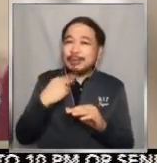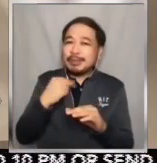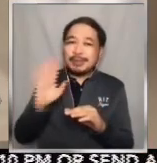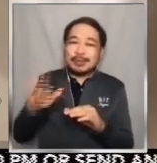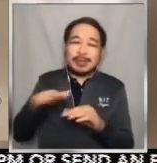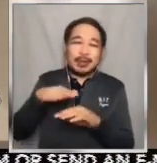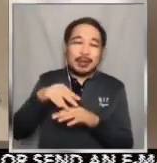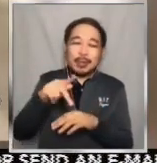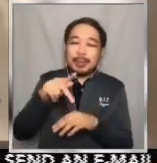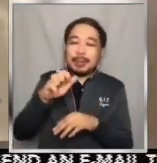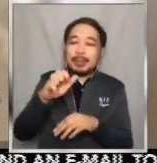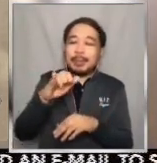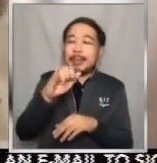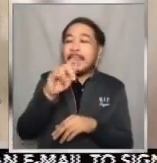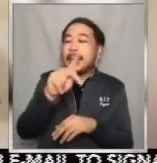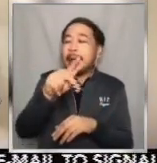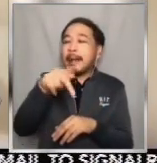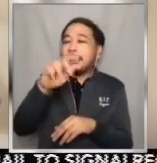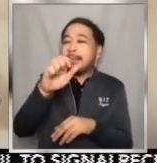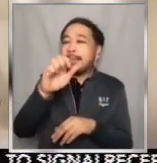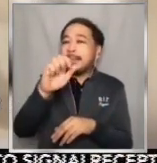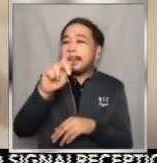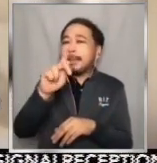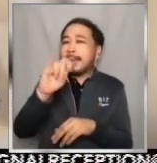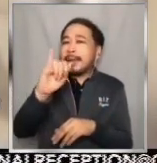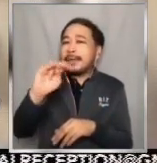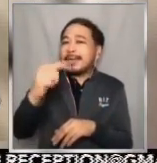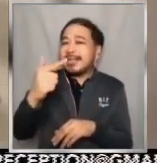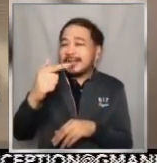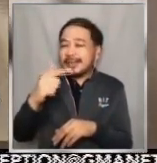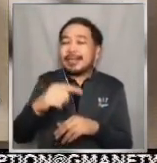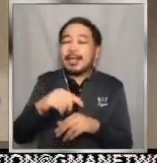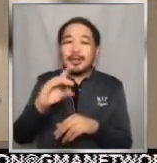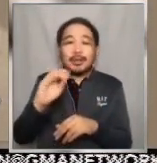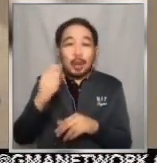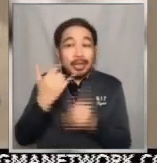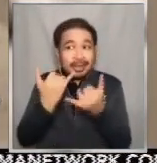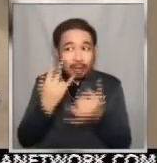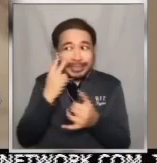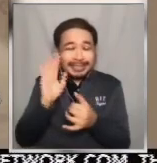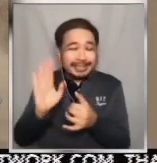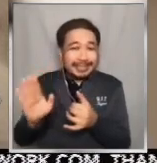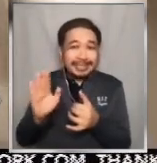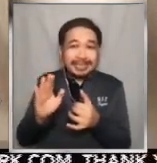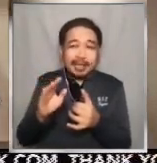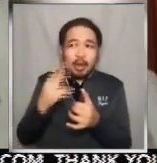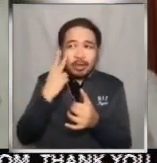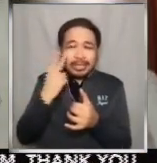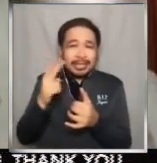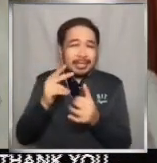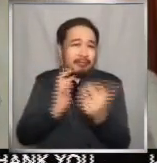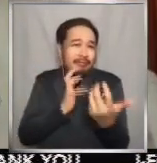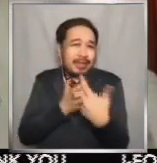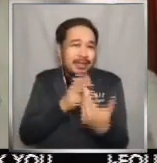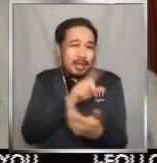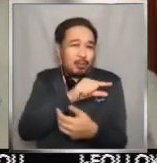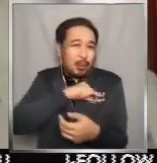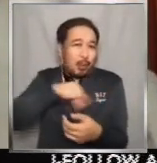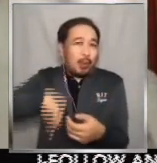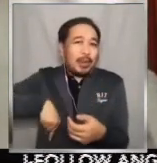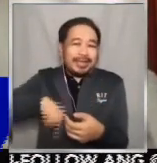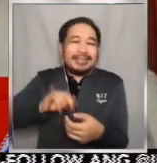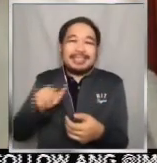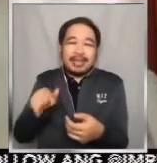Pekingese. Tila bagay sa pagiging comedy royalty niya, ang nakahiligang breed ng mga aso. Sabi nila,